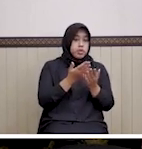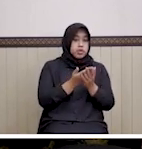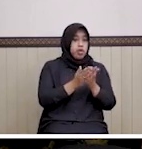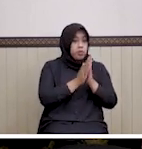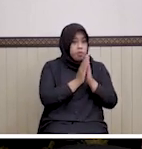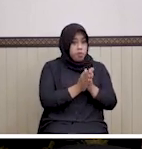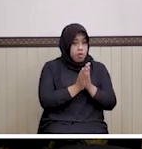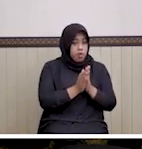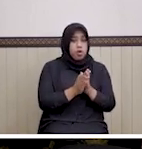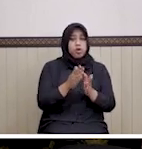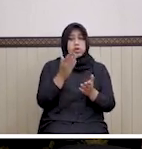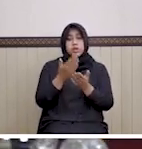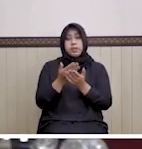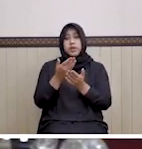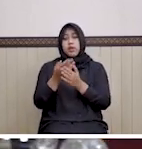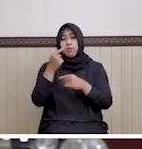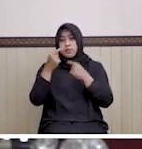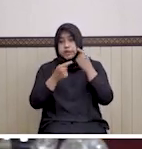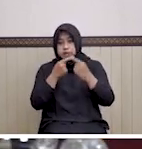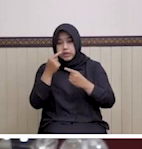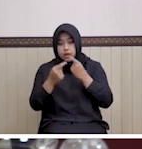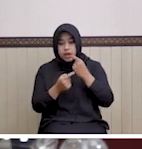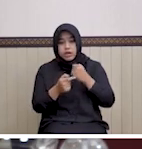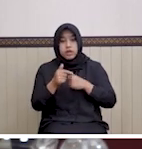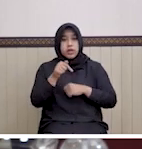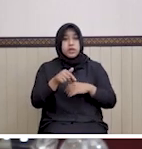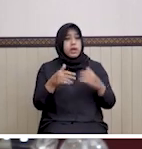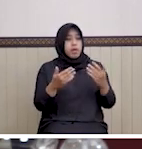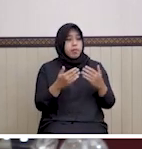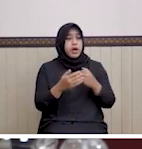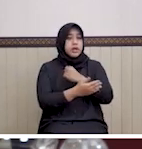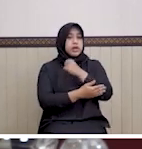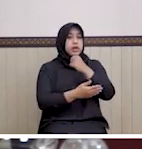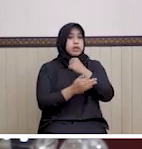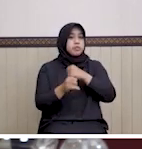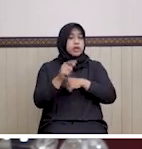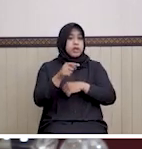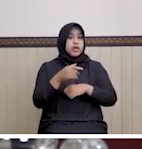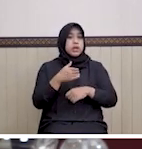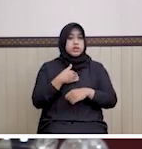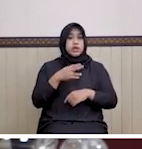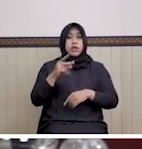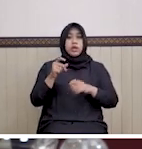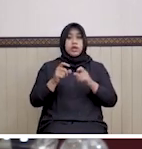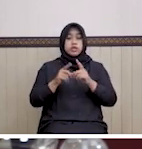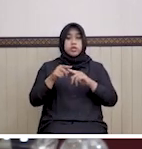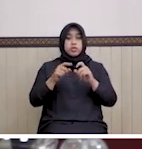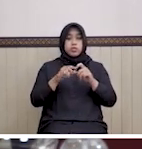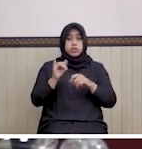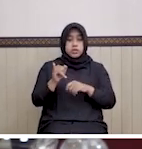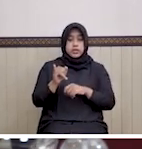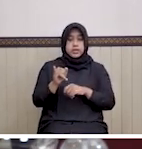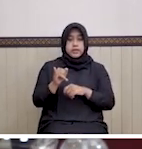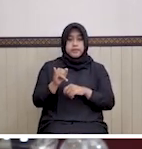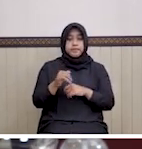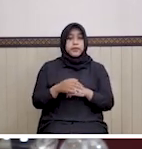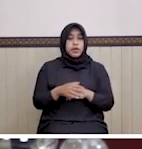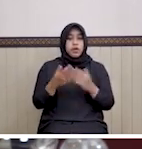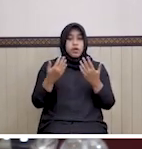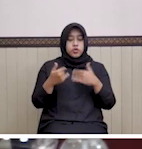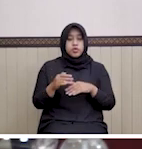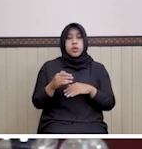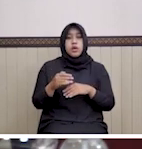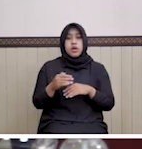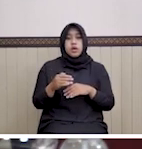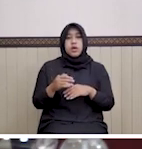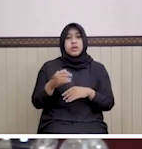disuruh menceritakan ini apa-apaan negara seperti ini saya belum restitusi ditempatkan sebagai Itu sudah